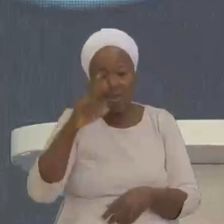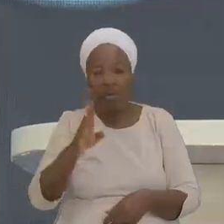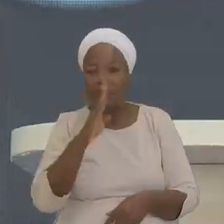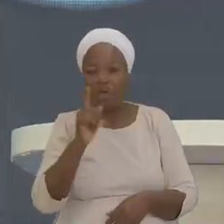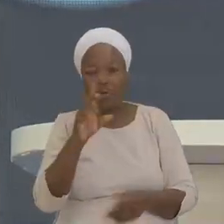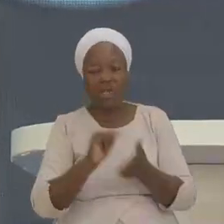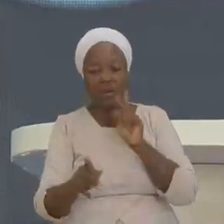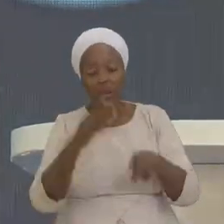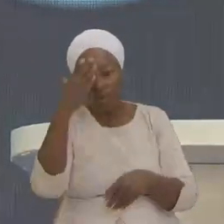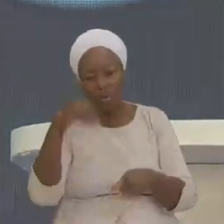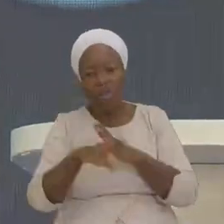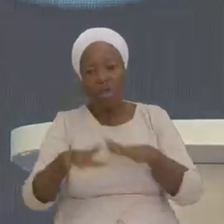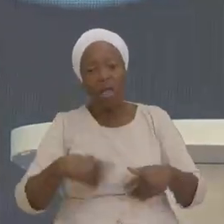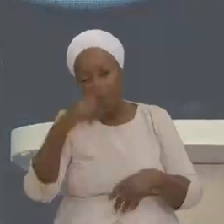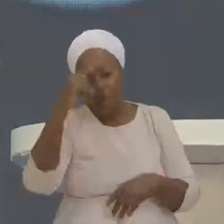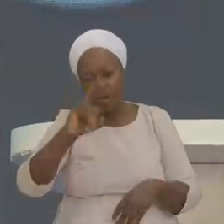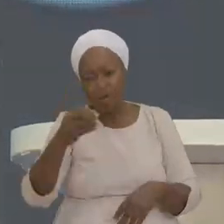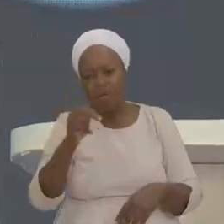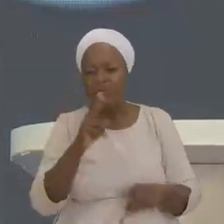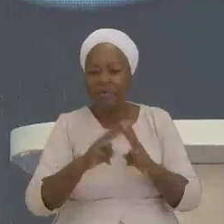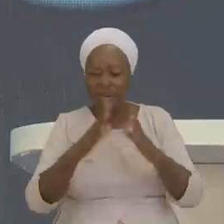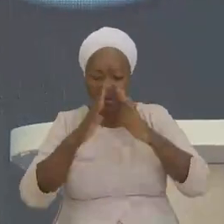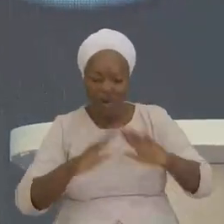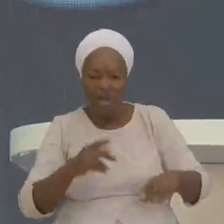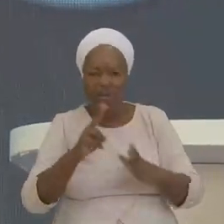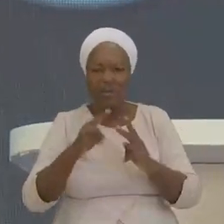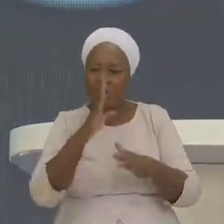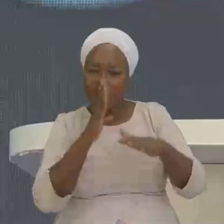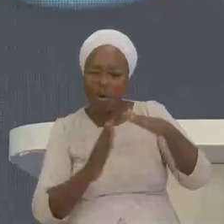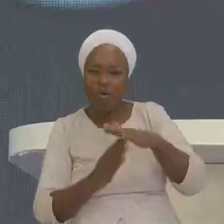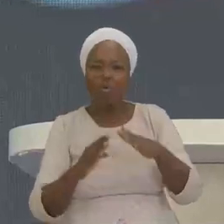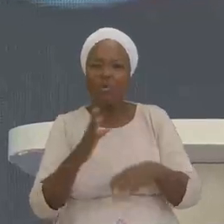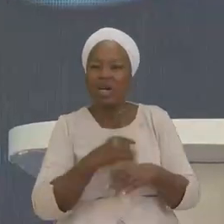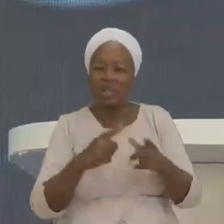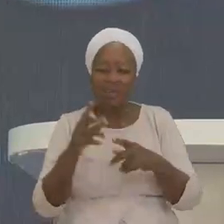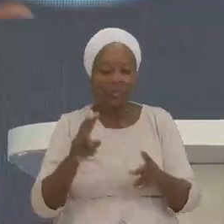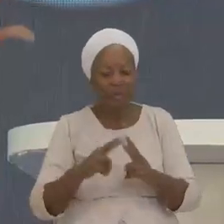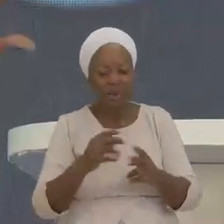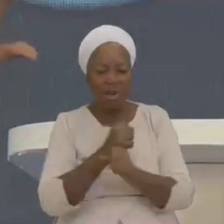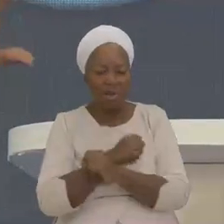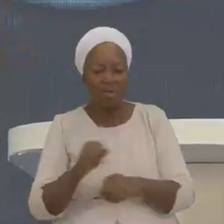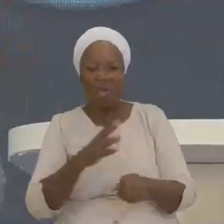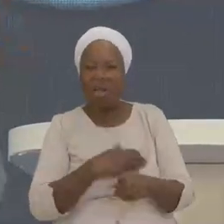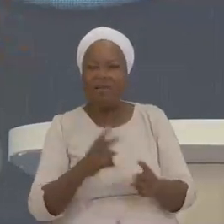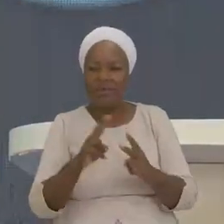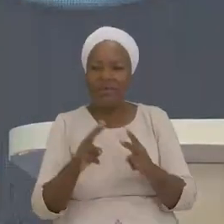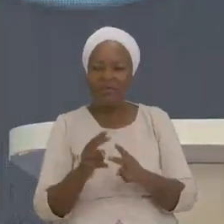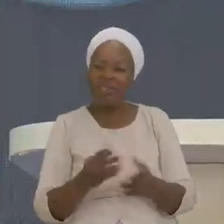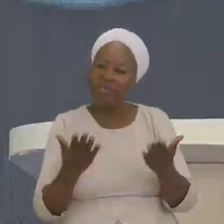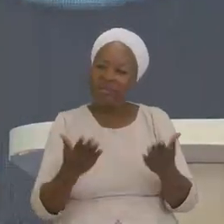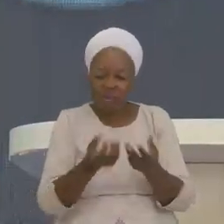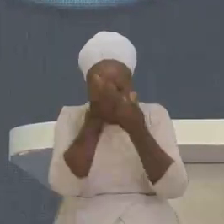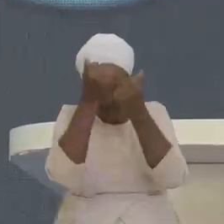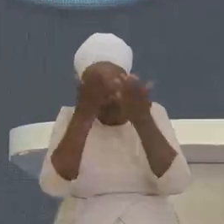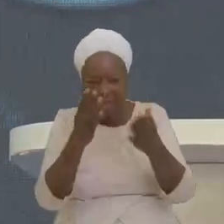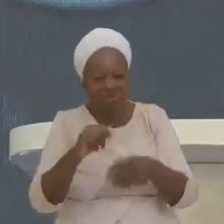dessus. Et c'est lui que les gens connaîtront dans ta vie. Jean est toujours tranquille. Il est toujours doux. Il est humble. Il